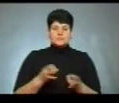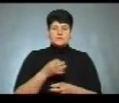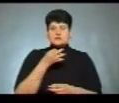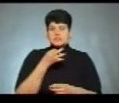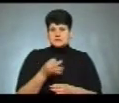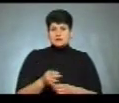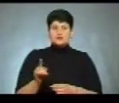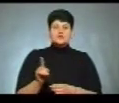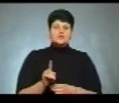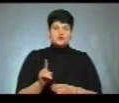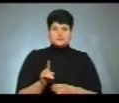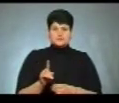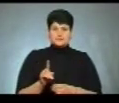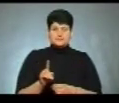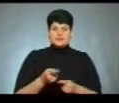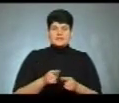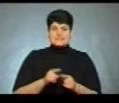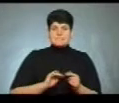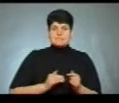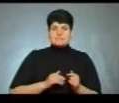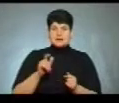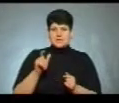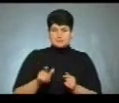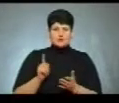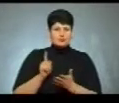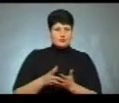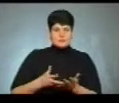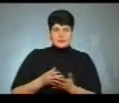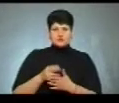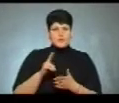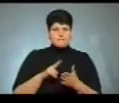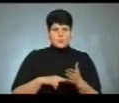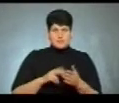що цей підприємець обов'язково сплачує податки.